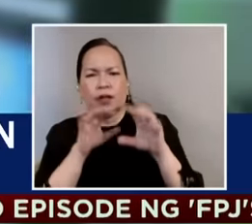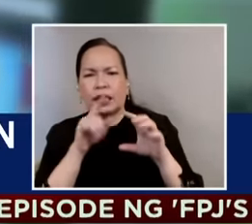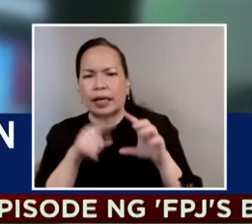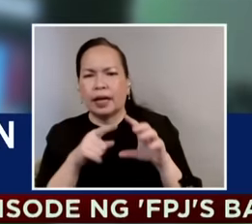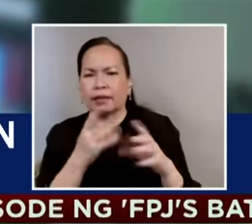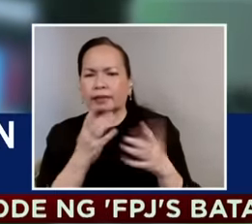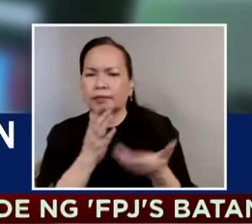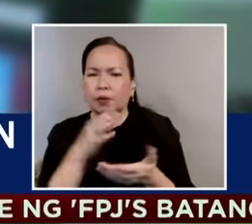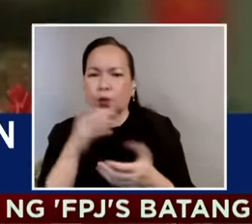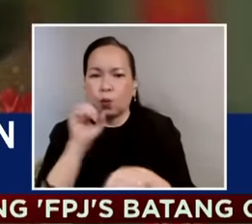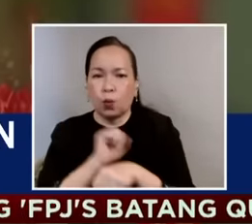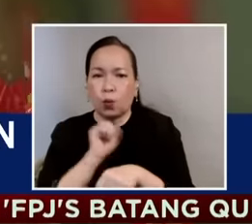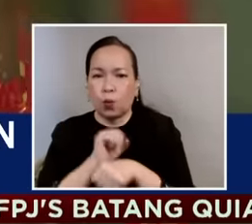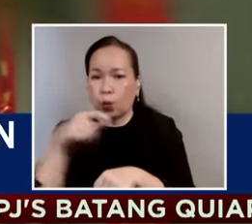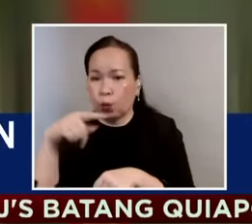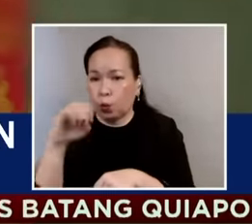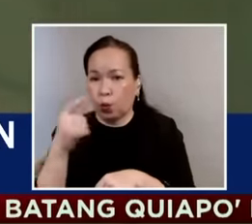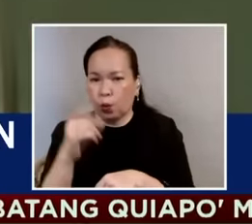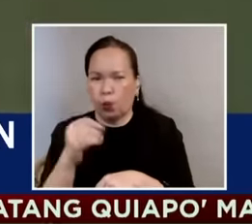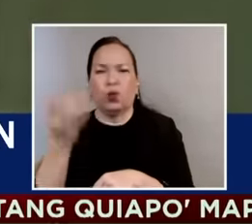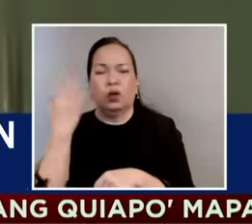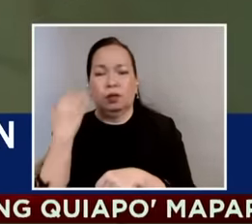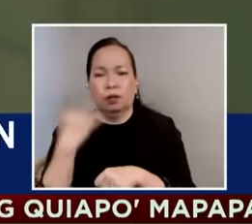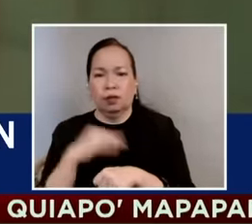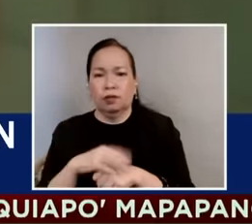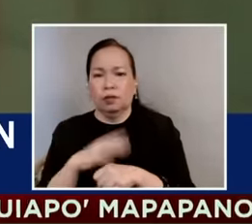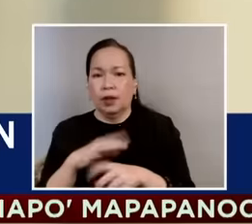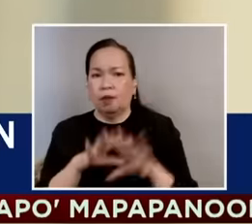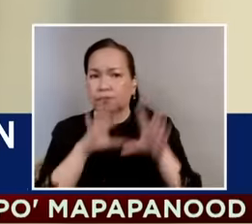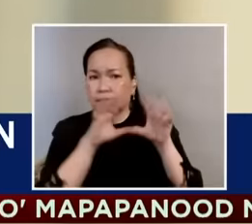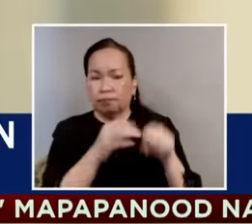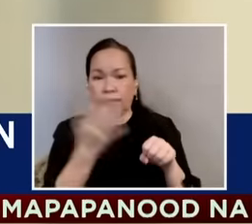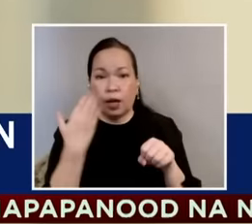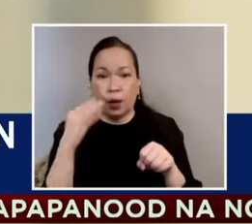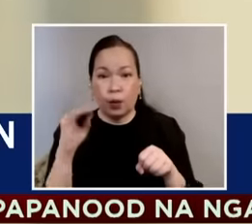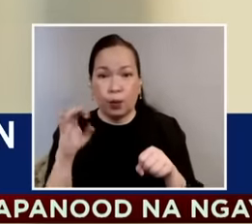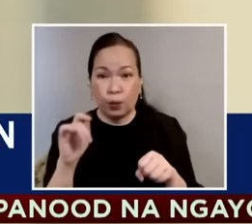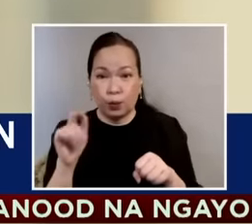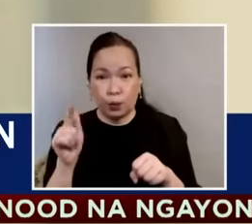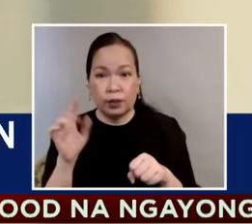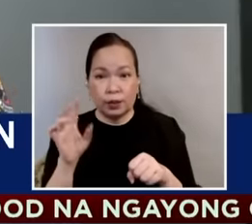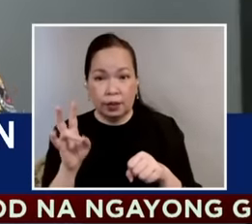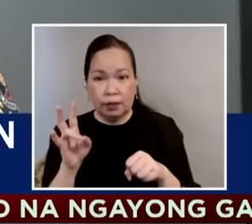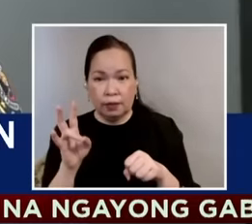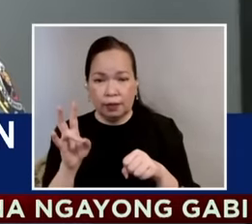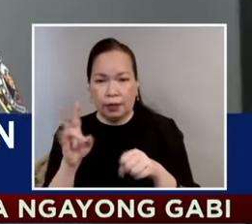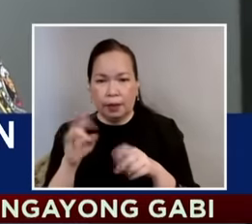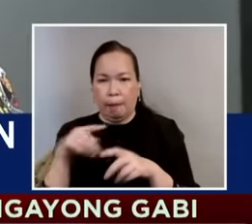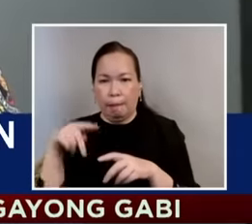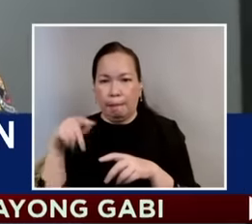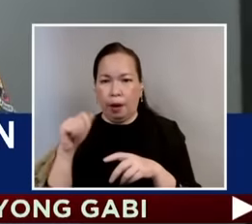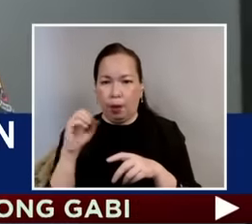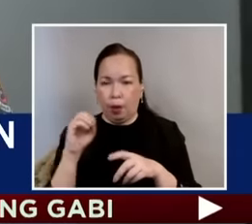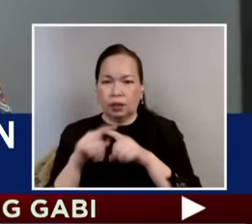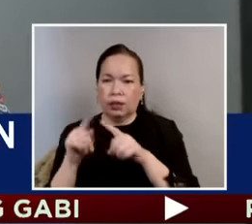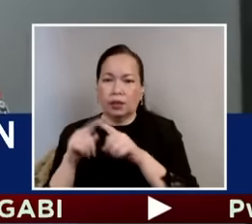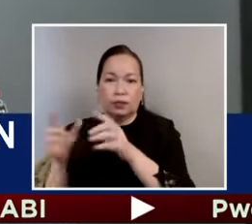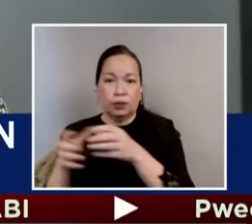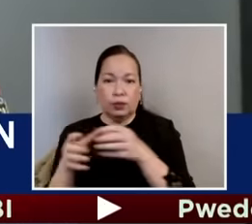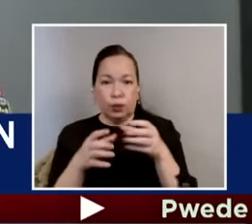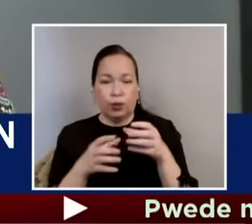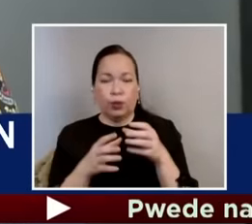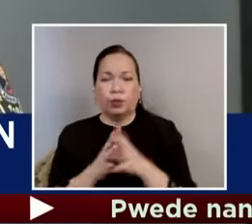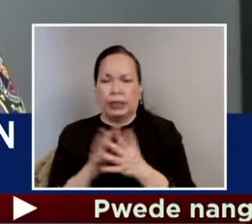Pogo Hub. After the raid conducted last October 27 by the PAOK and other agencies, especially